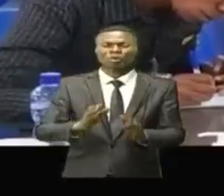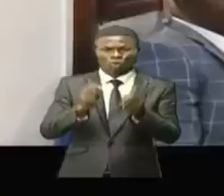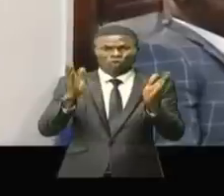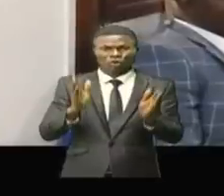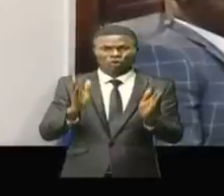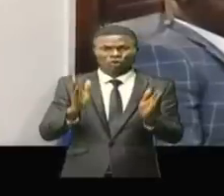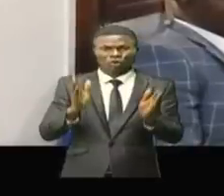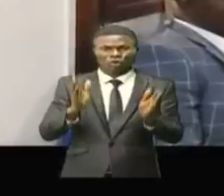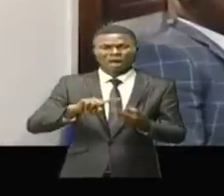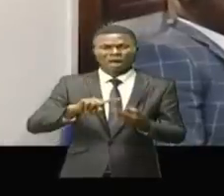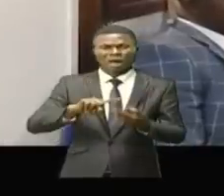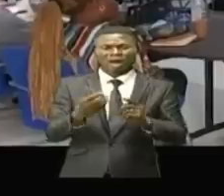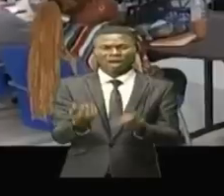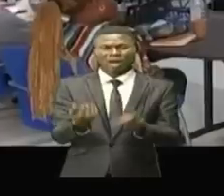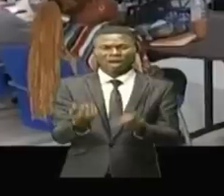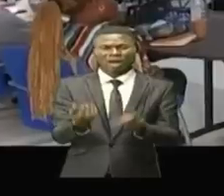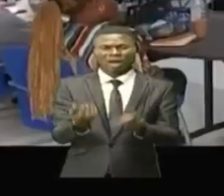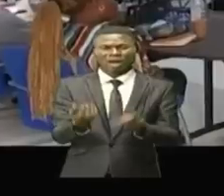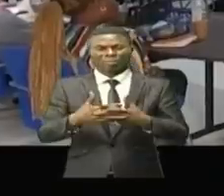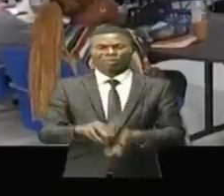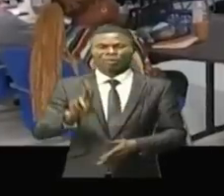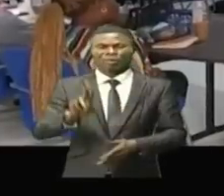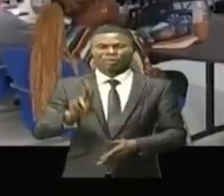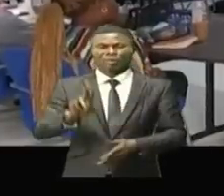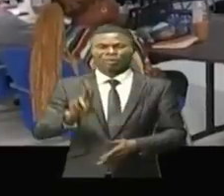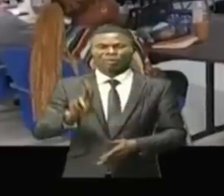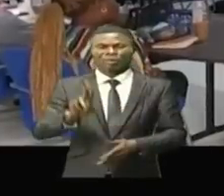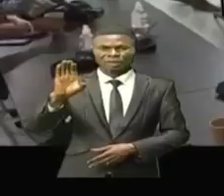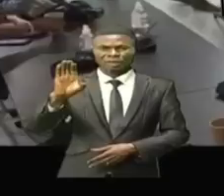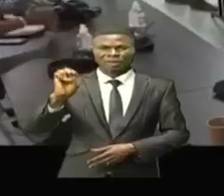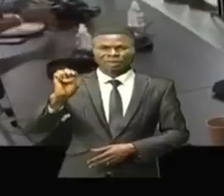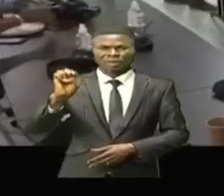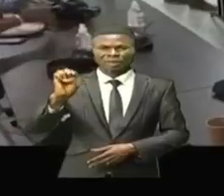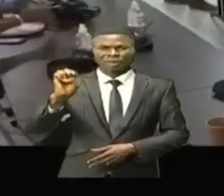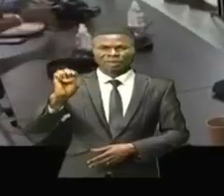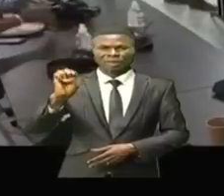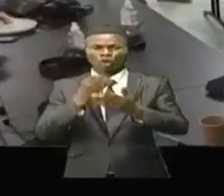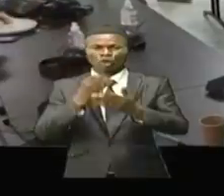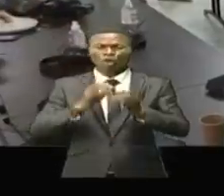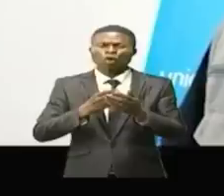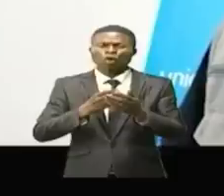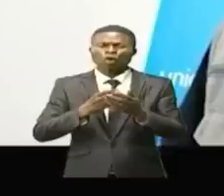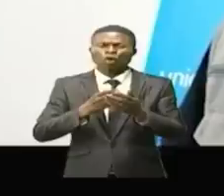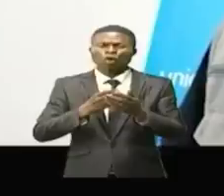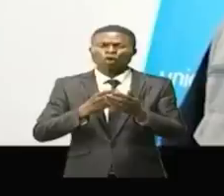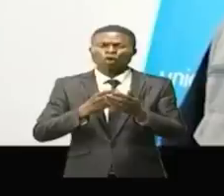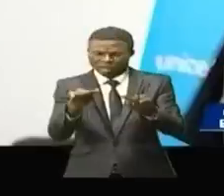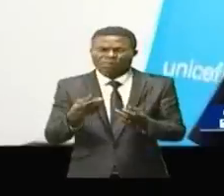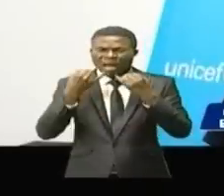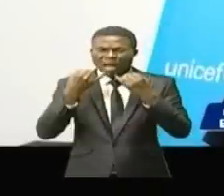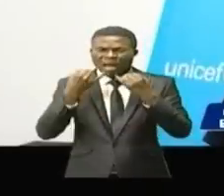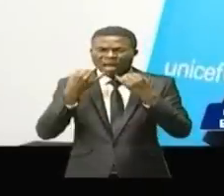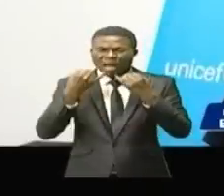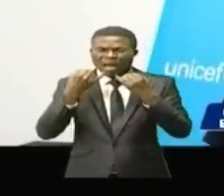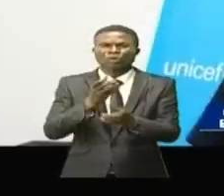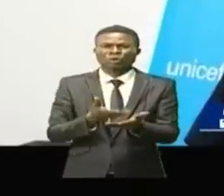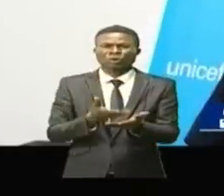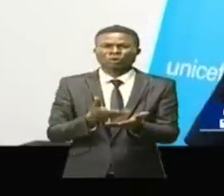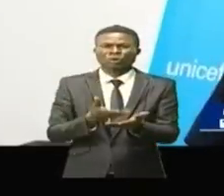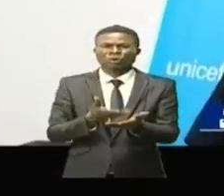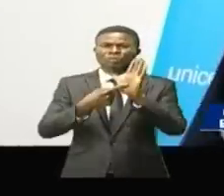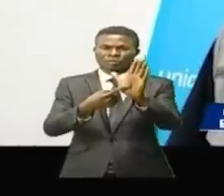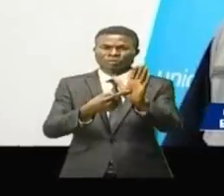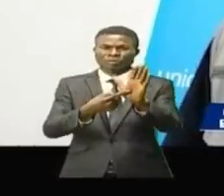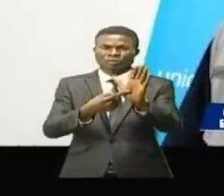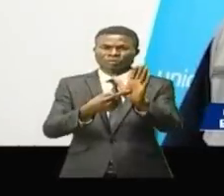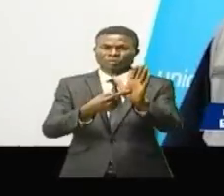de l'enfant, partenaires de l'UNICEF, exploitent ces blogs comme une source d'information. Cette journée était de présenter en fait le blog